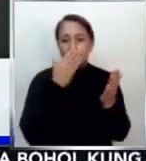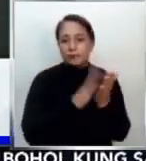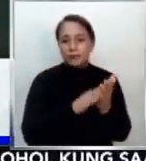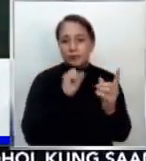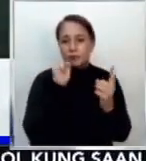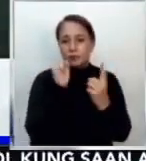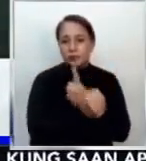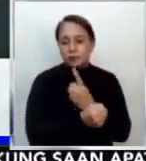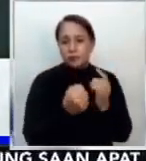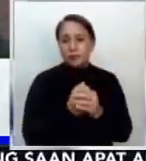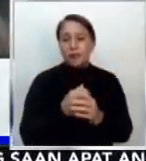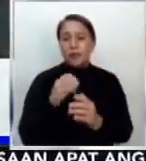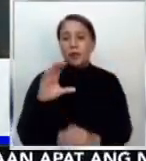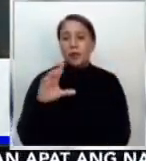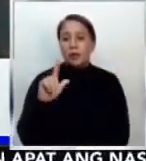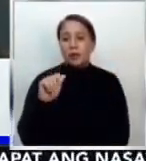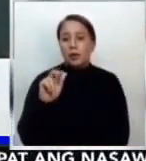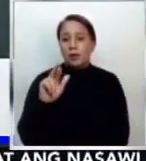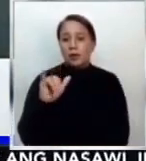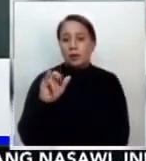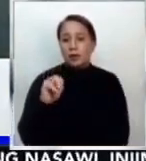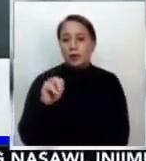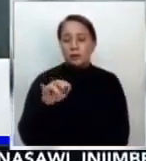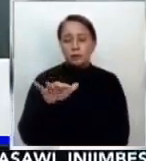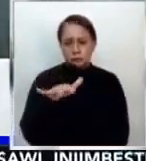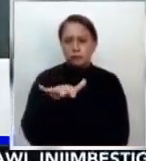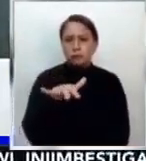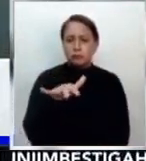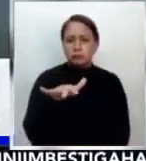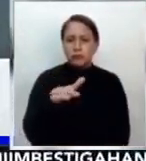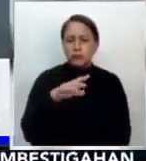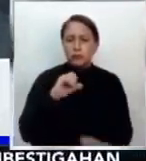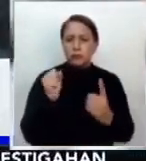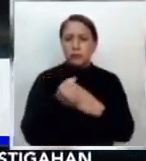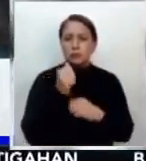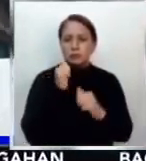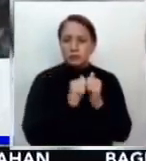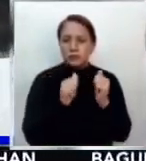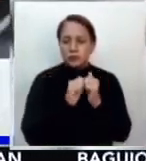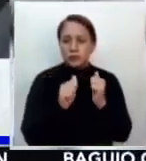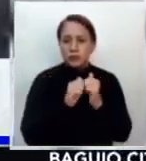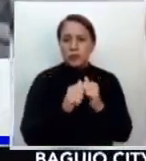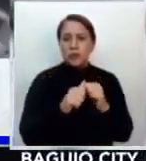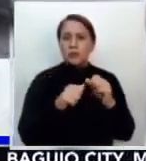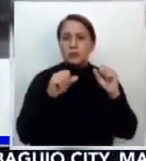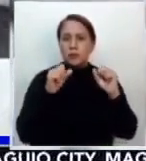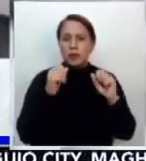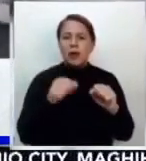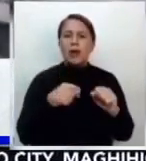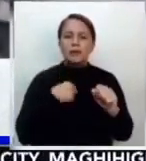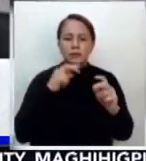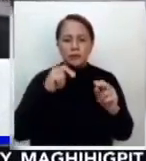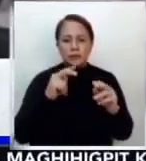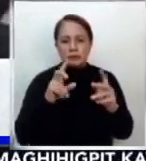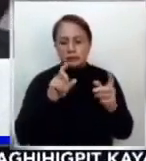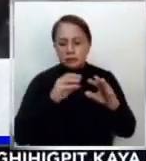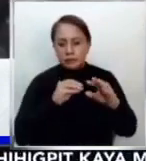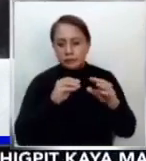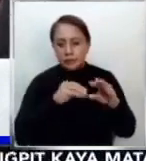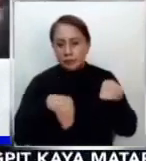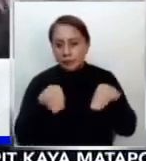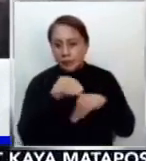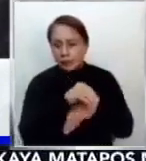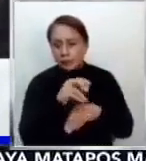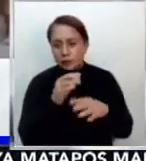Clarine Bridge daw ay nasa fair condition. Ibig sabihin, may kailangan ng palitan o ayusin sa parte ng